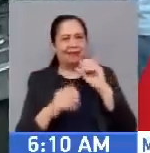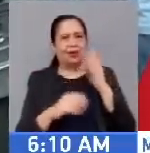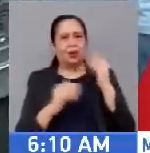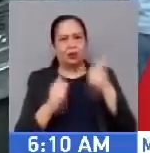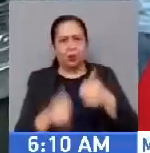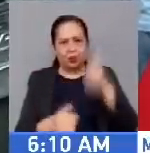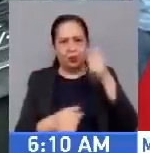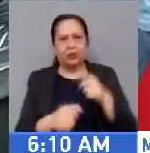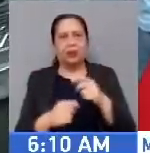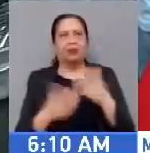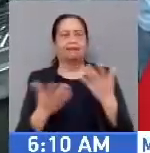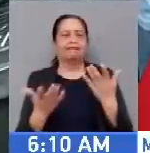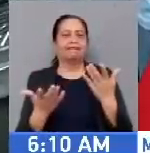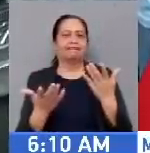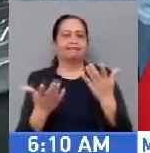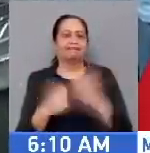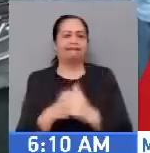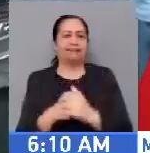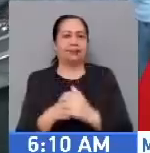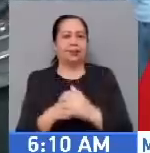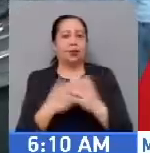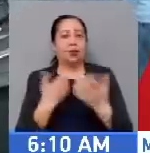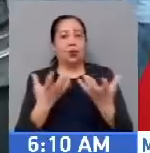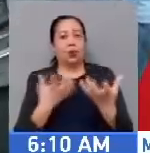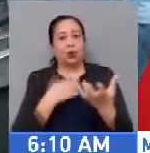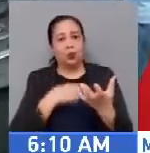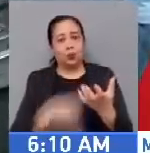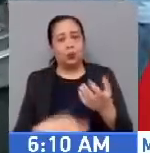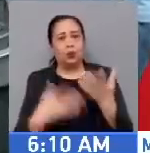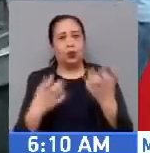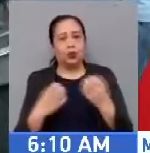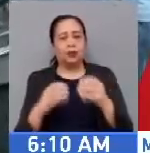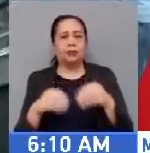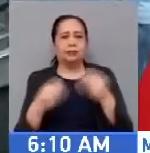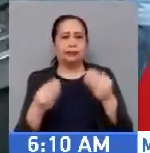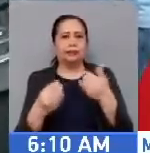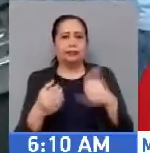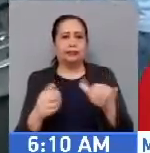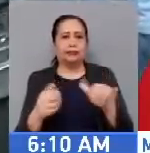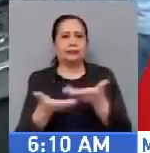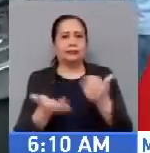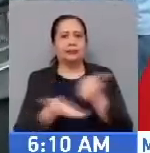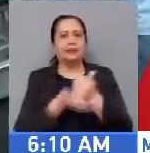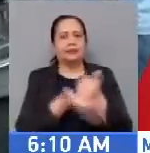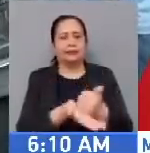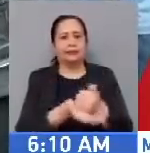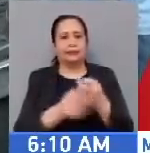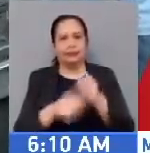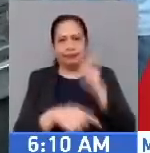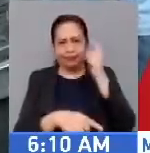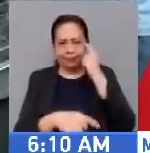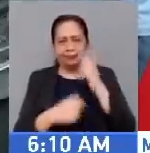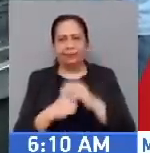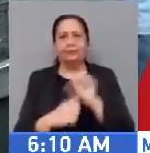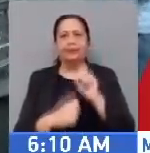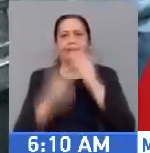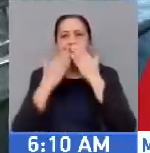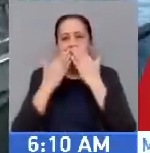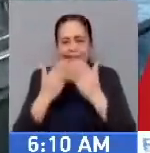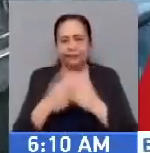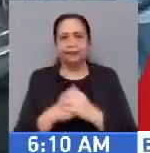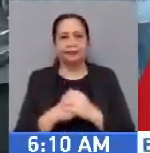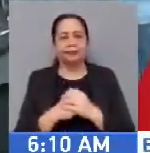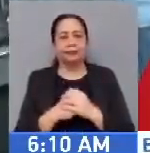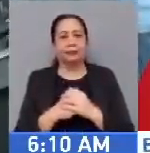ang nais din po sana natin ay mabigyan pa rin po kayo ng ayuda. Opo. Salamat po. Oo, yung syempre, ito